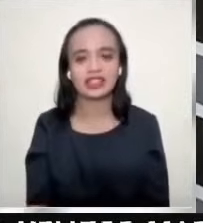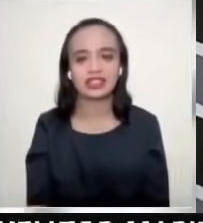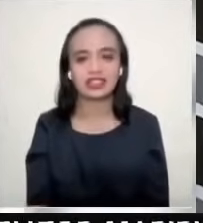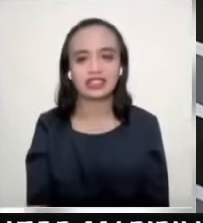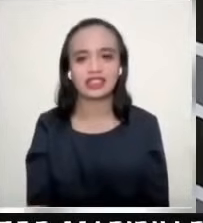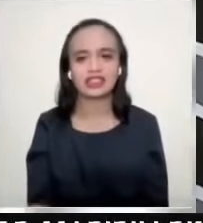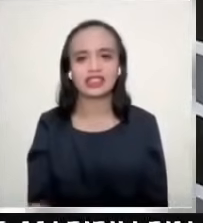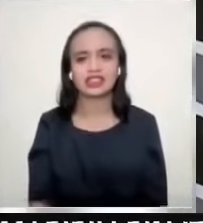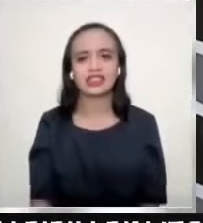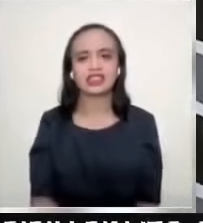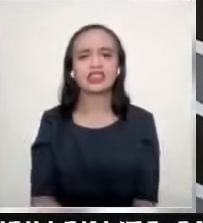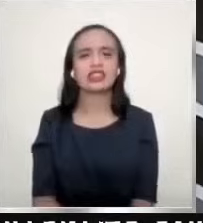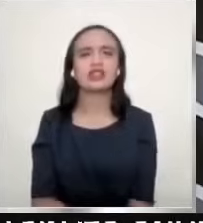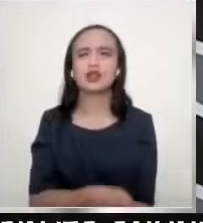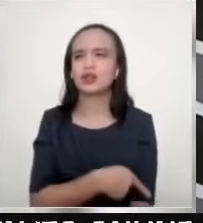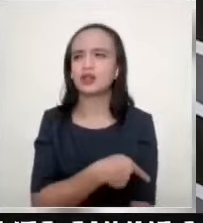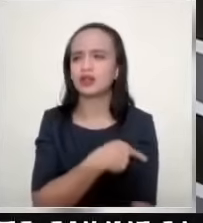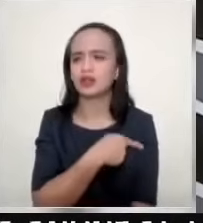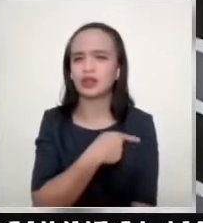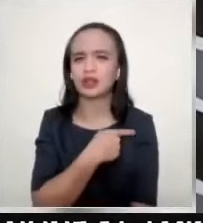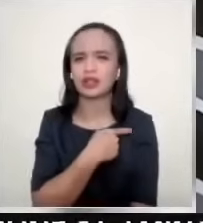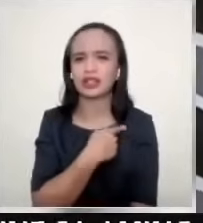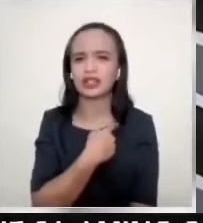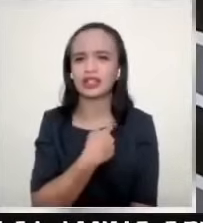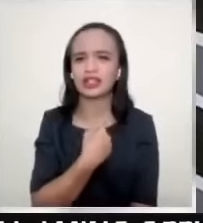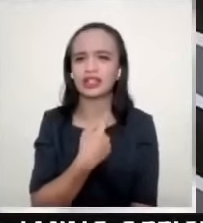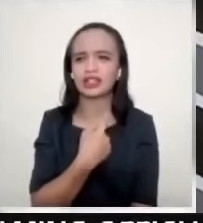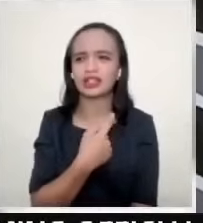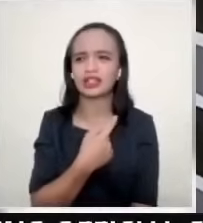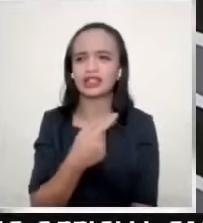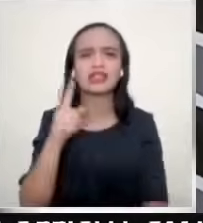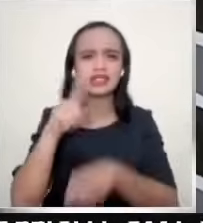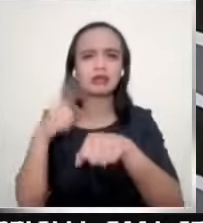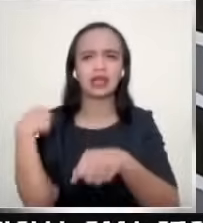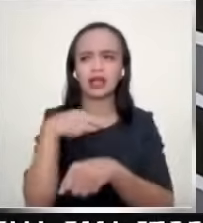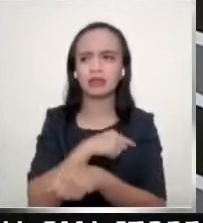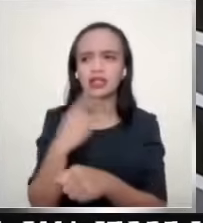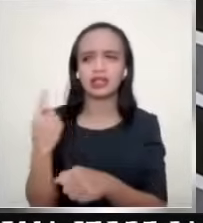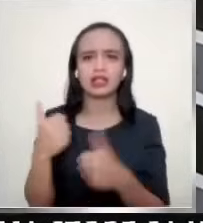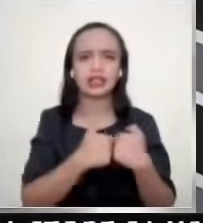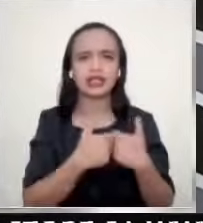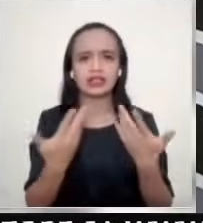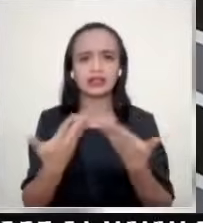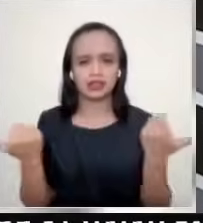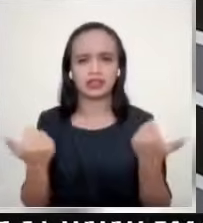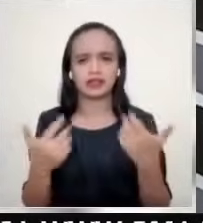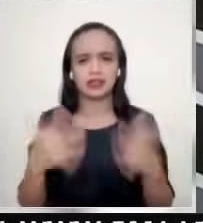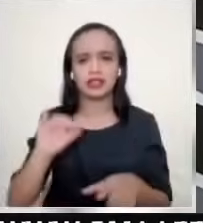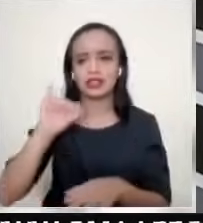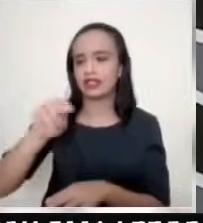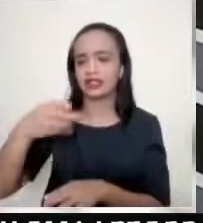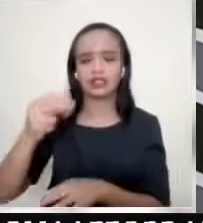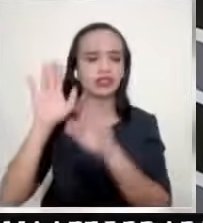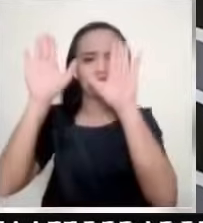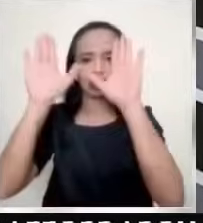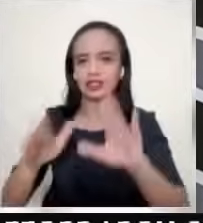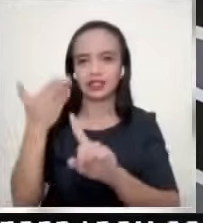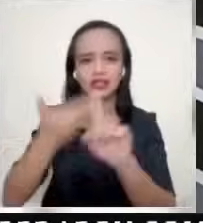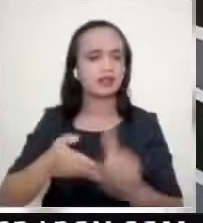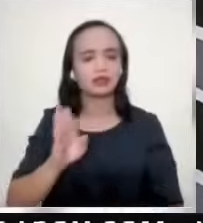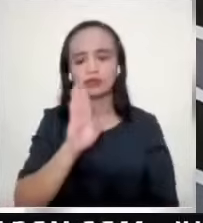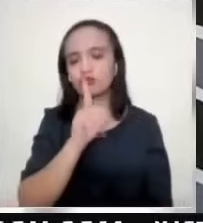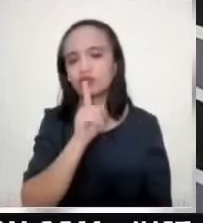talaga kami naghiwalay. And I'm very, very grateful to John. He's a great person. Sobrang mabait po talaga. Pero